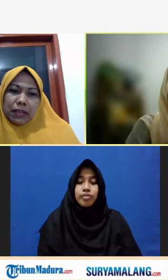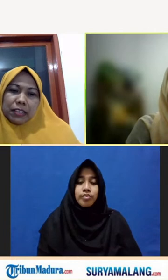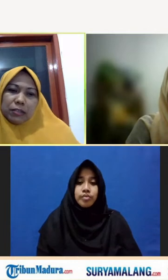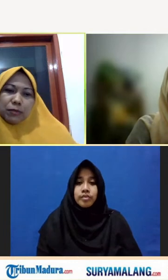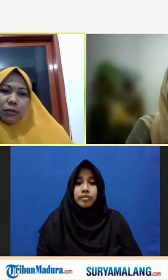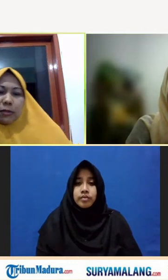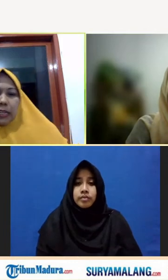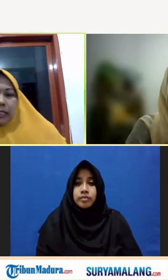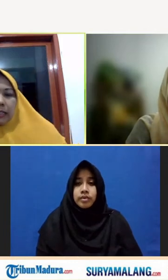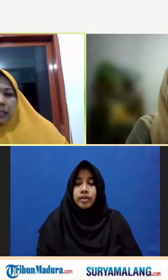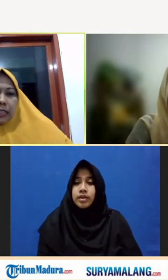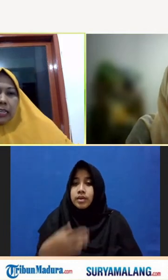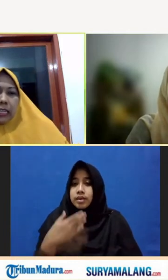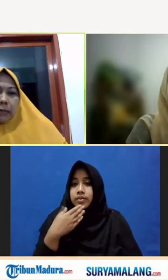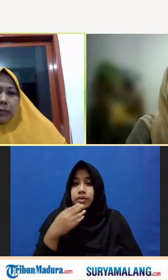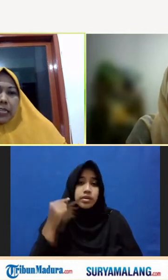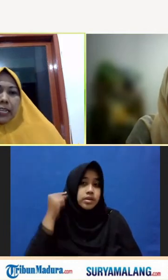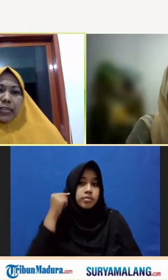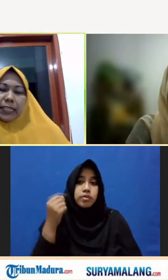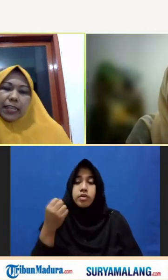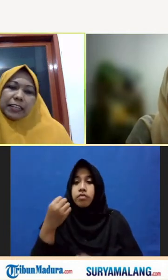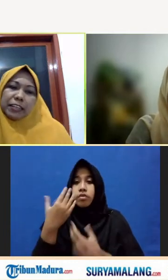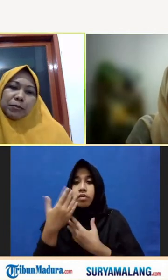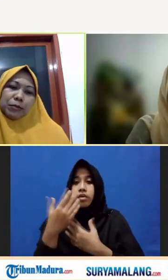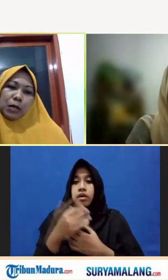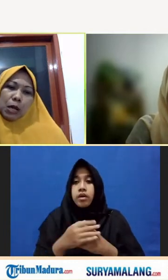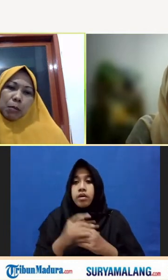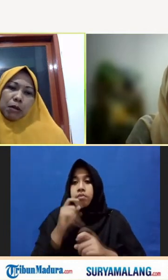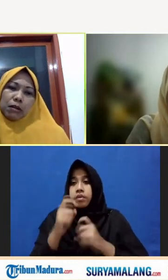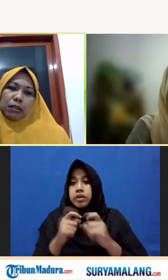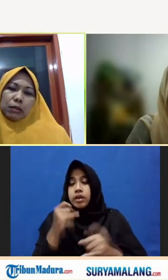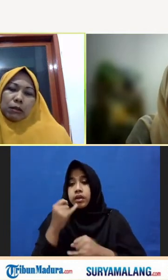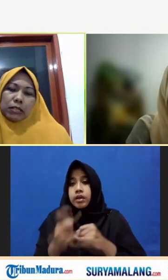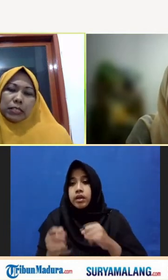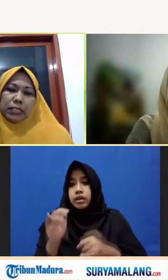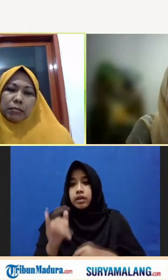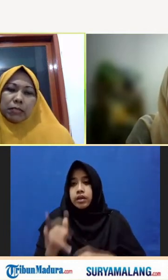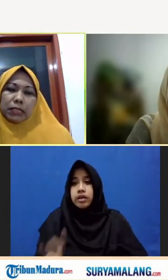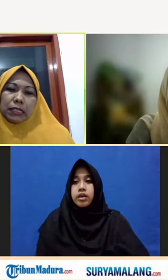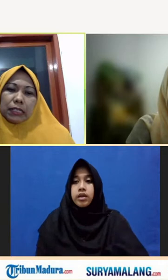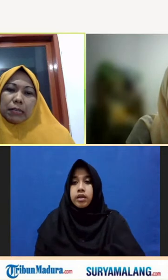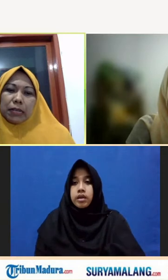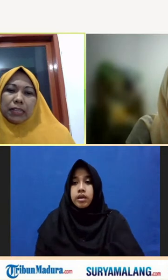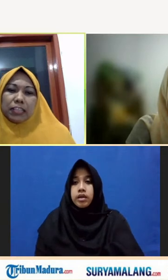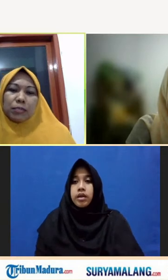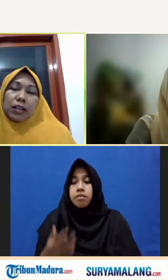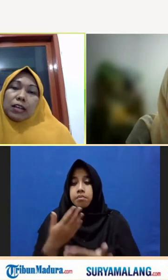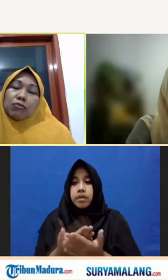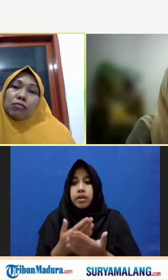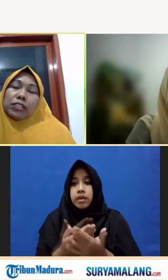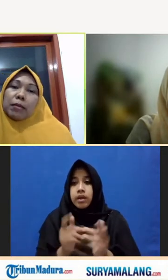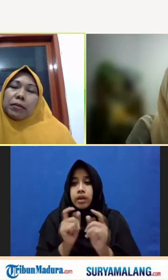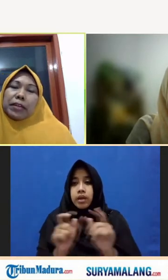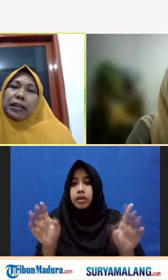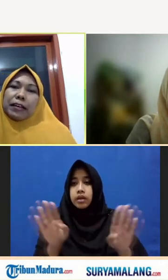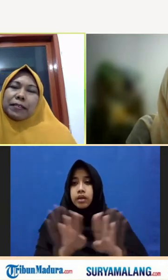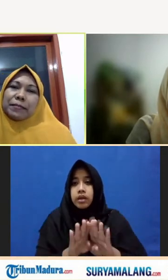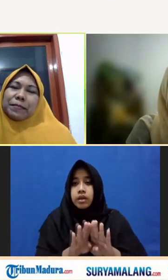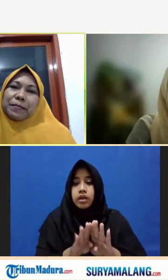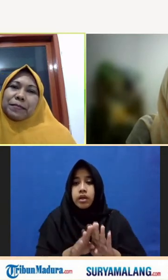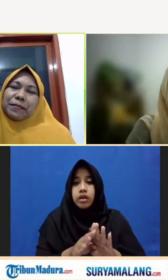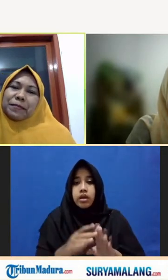Terima kasih, Bu, penjelasannya. Pertanyaan yang terakhir, ya, Bu. Mohon closing statement tentang mengatasi perilaku sulit ABK.